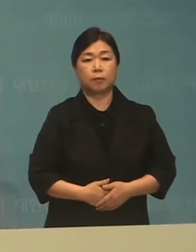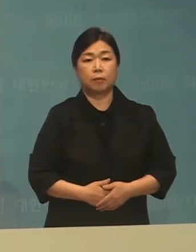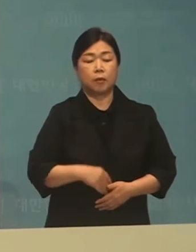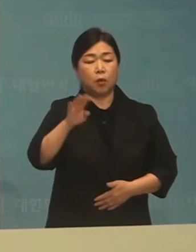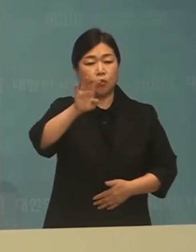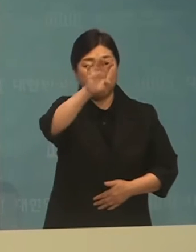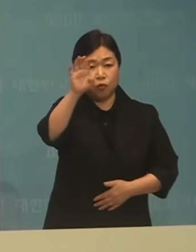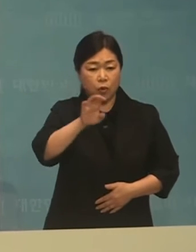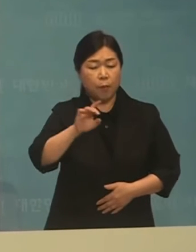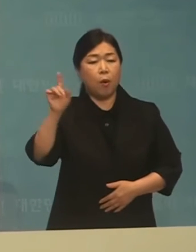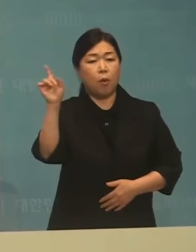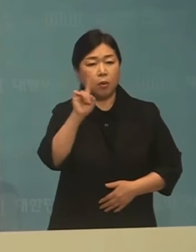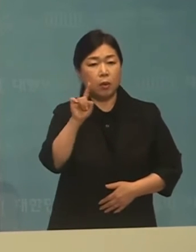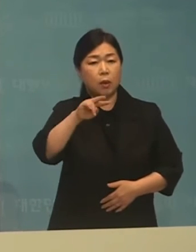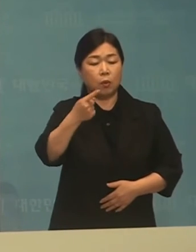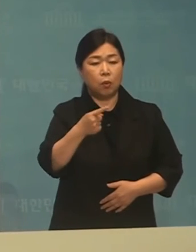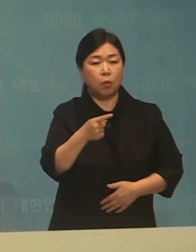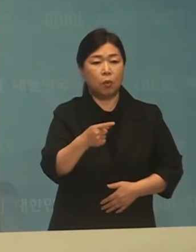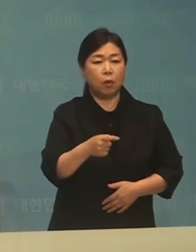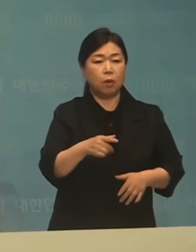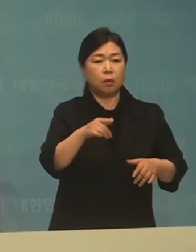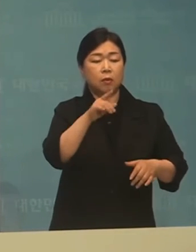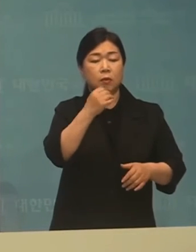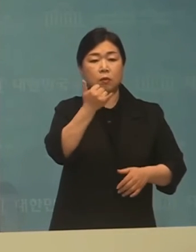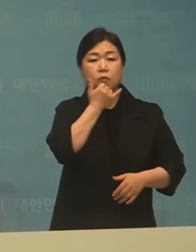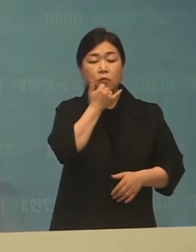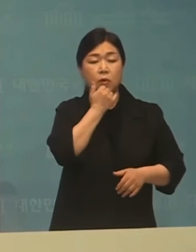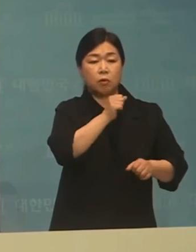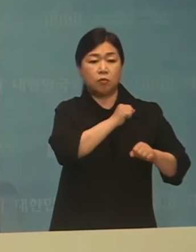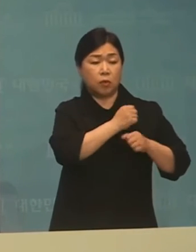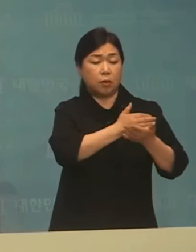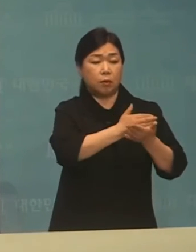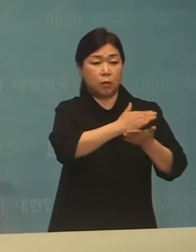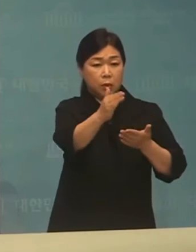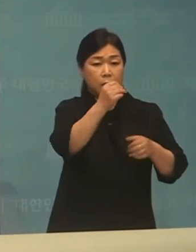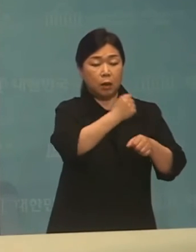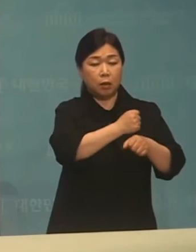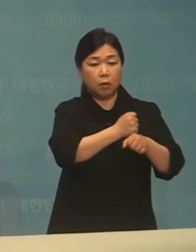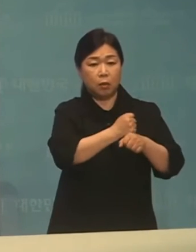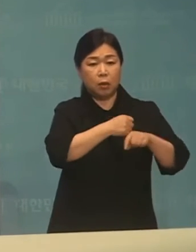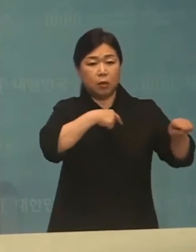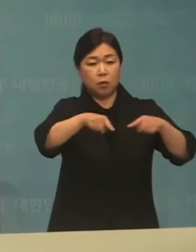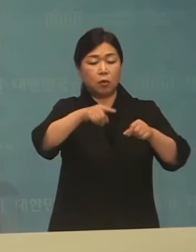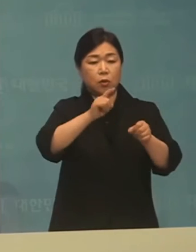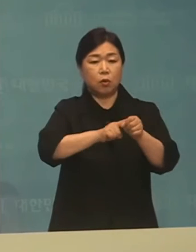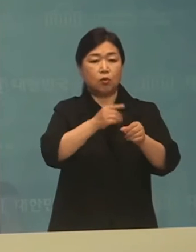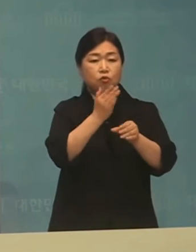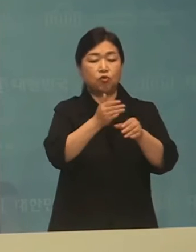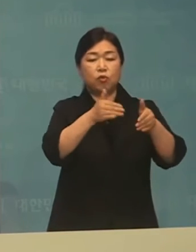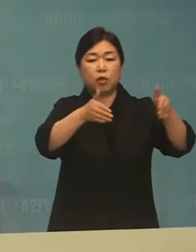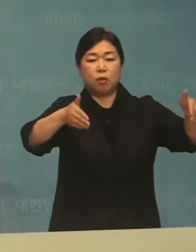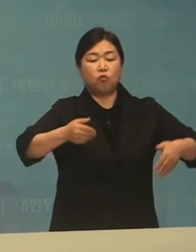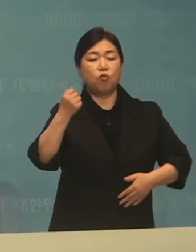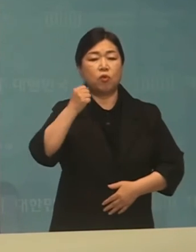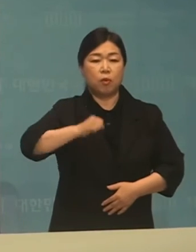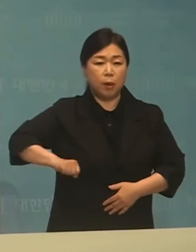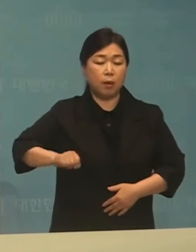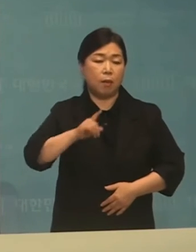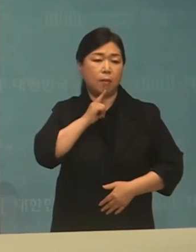유럽 어디에도 나치 청산 주장을 정치적 중립 위반이라고 하는 정당이